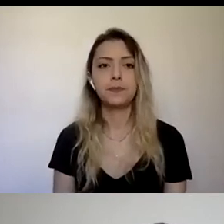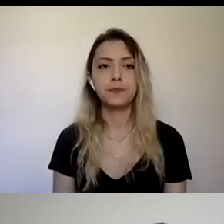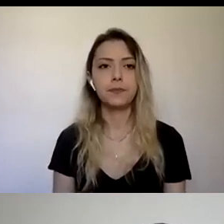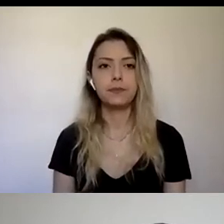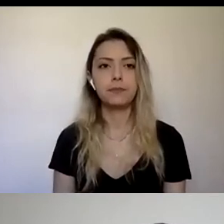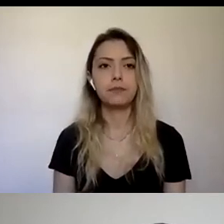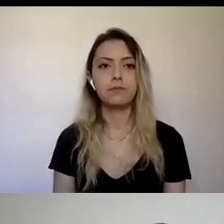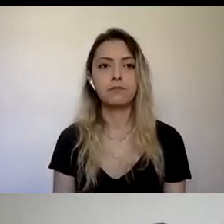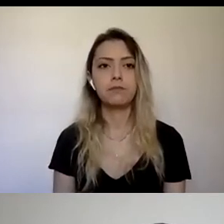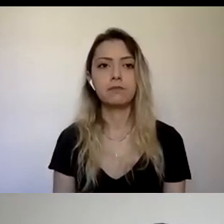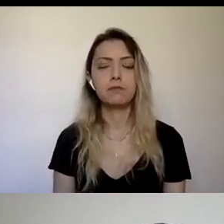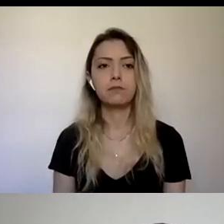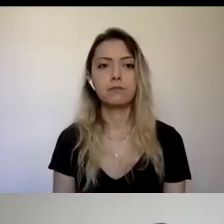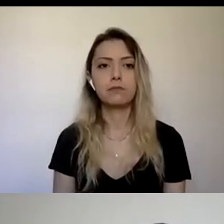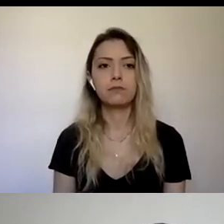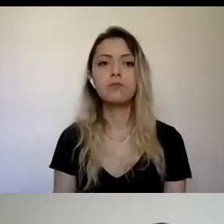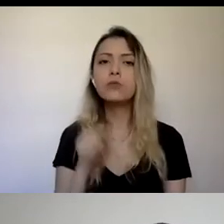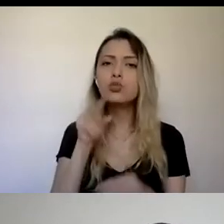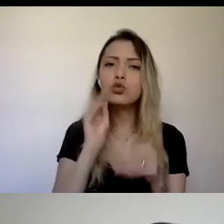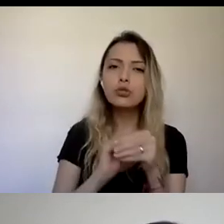Bu çerçevede de hani